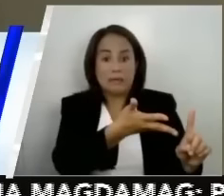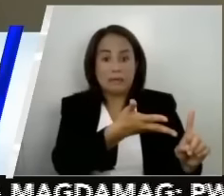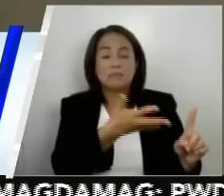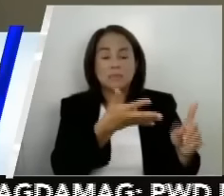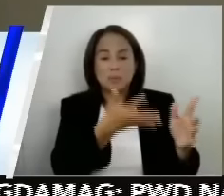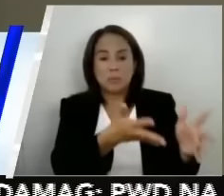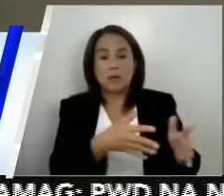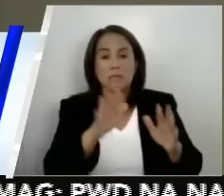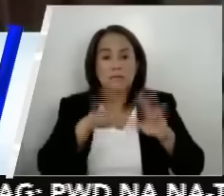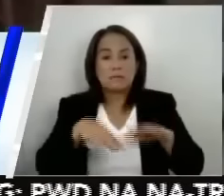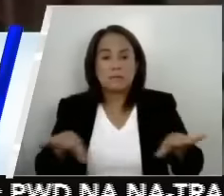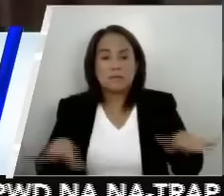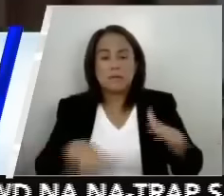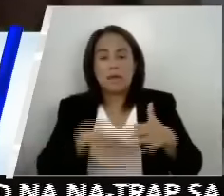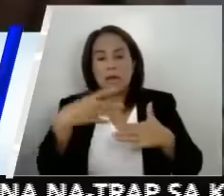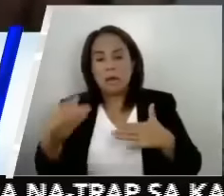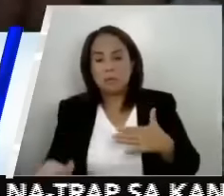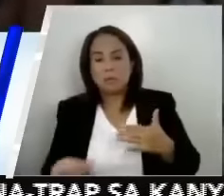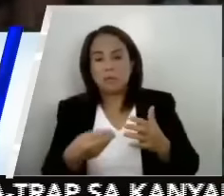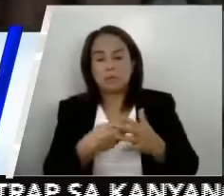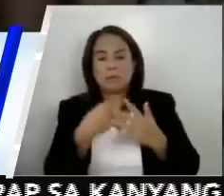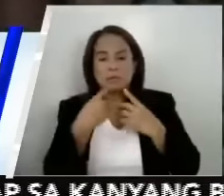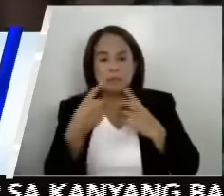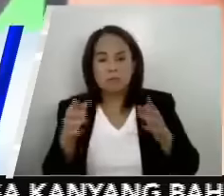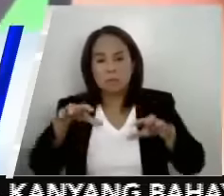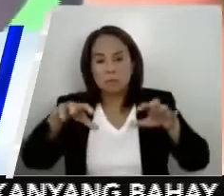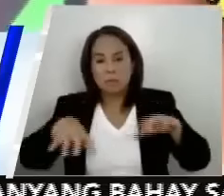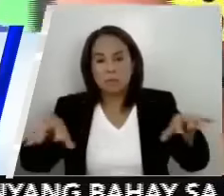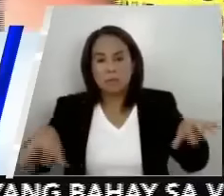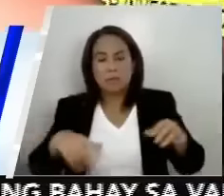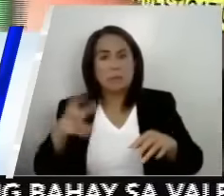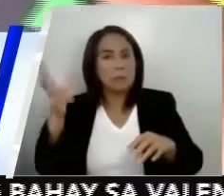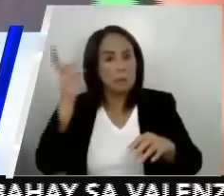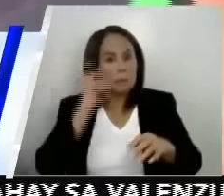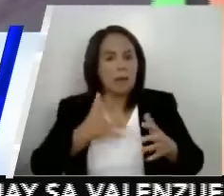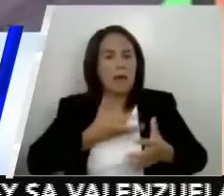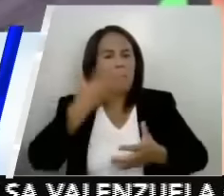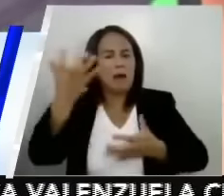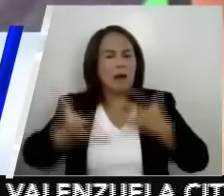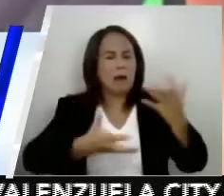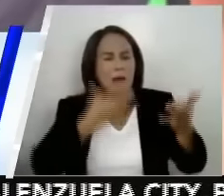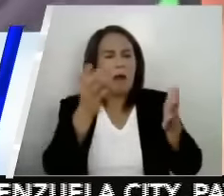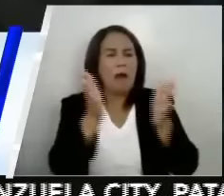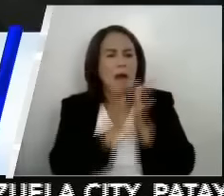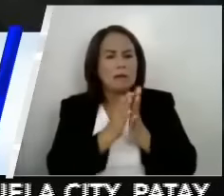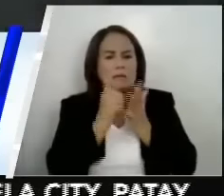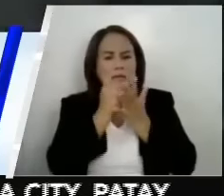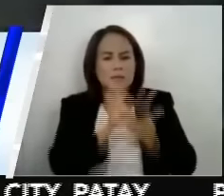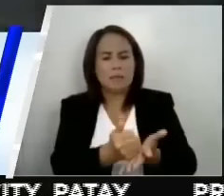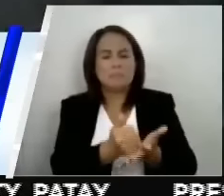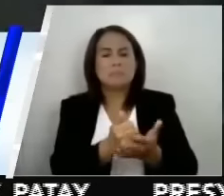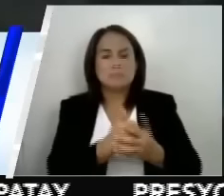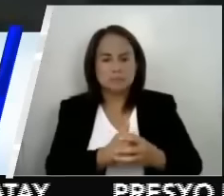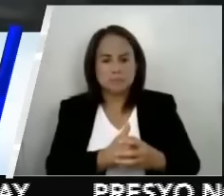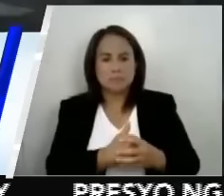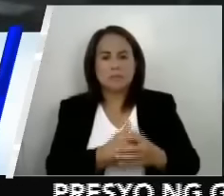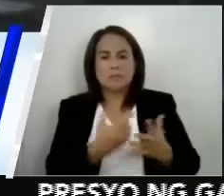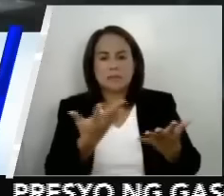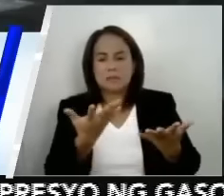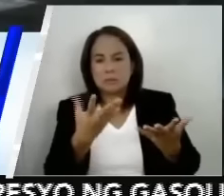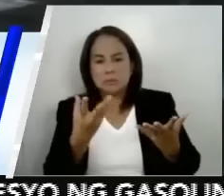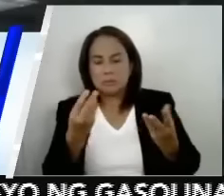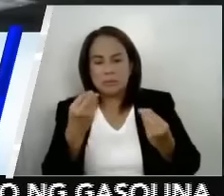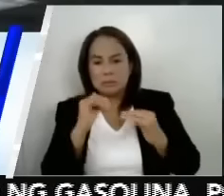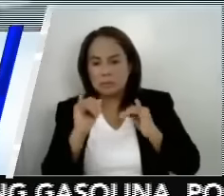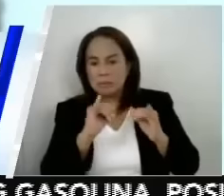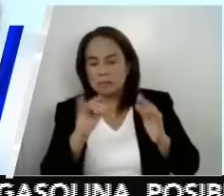ay nasa labas. Ayon sa mga kapitbahay, nadinig pa raw nilang sumisigaw at humihingi ng saklolo ang biktima, tumanggi magbigay ng panayam ang mga